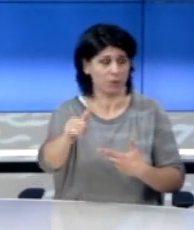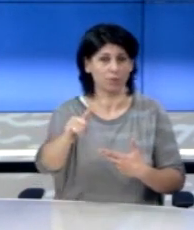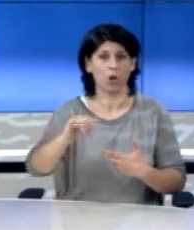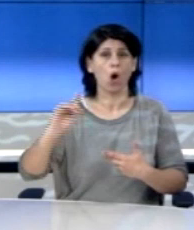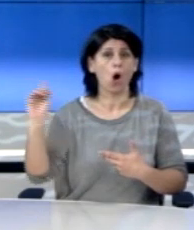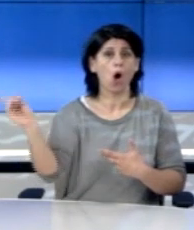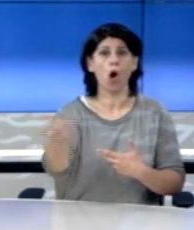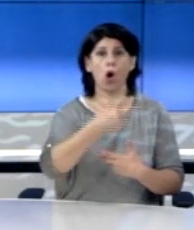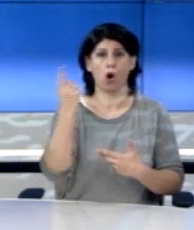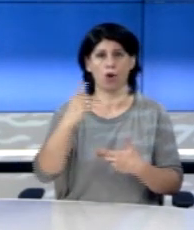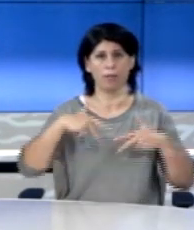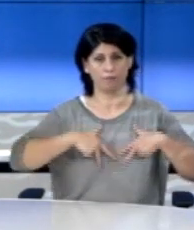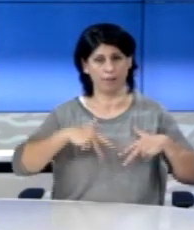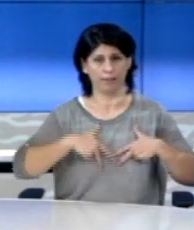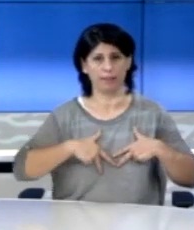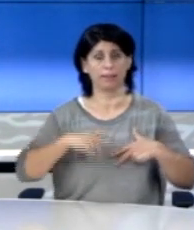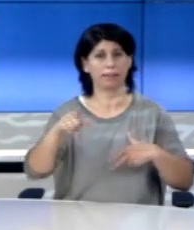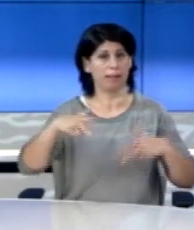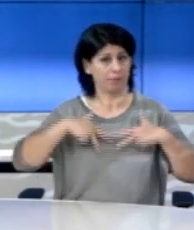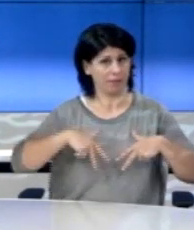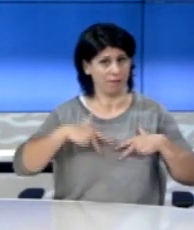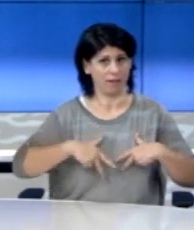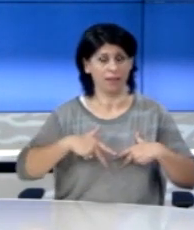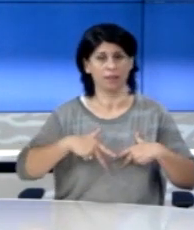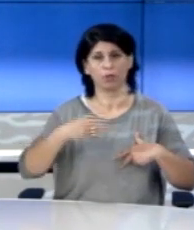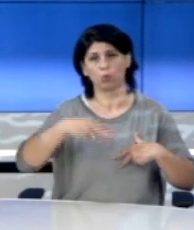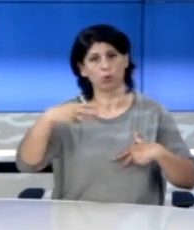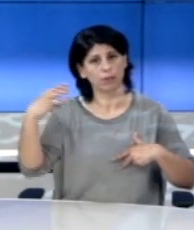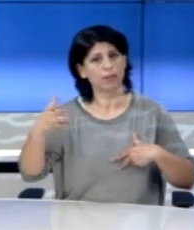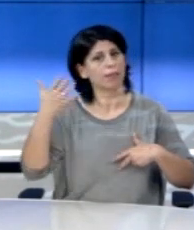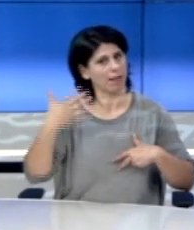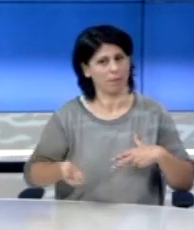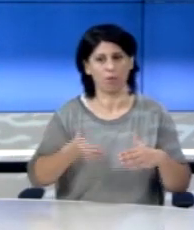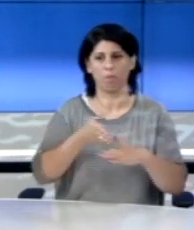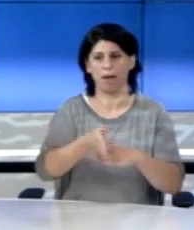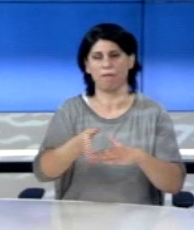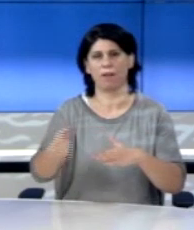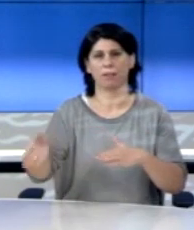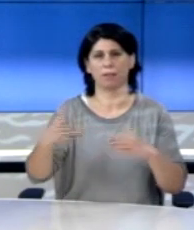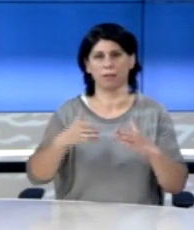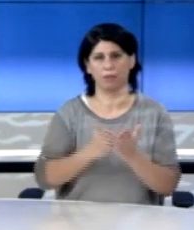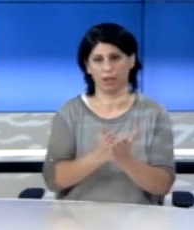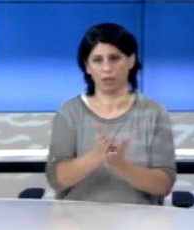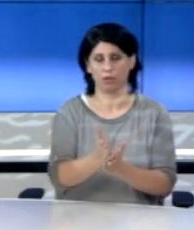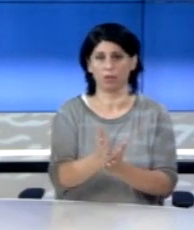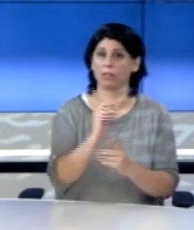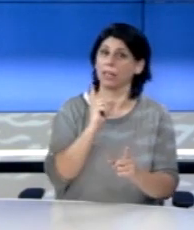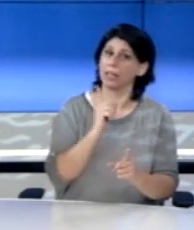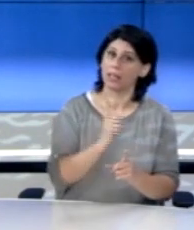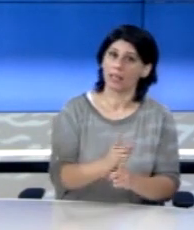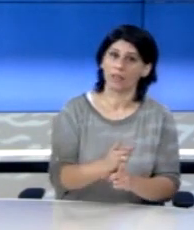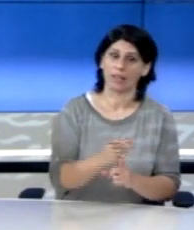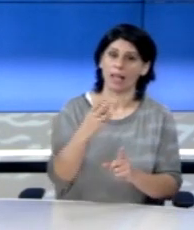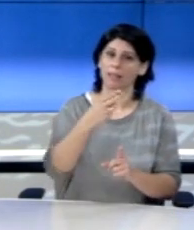όλων των κυβερνήσεων και επί κυβέρνηση ΣΥΡΙΖΑ υπήρχαν παρεμβάσεις στη δικαιοσύνη, ιδιαίτερα